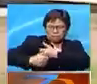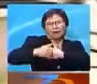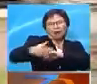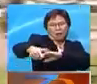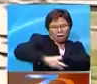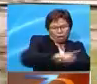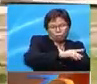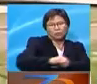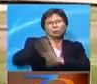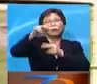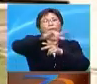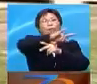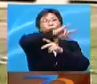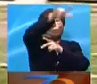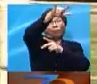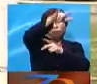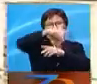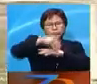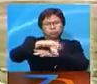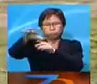terlibat dalam operasi